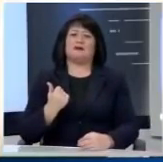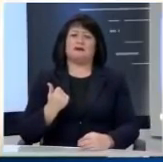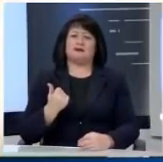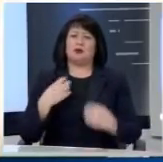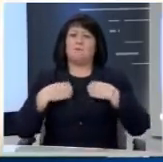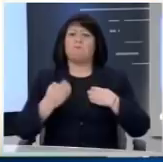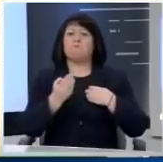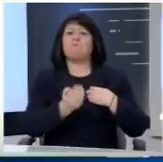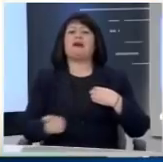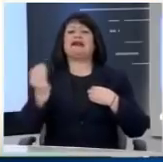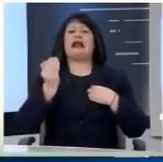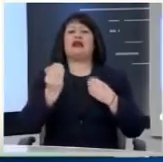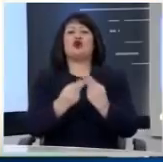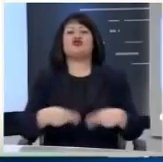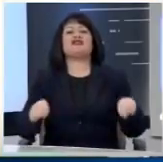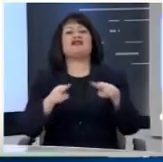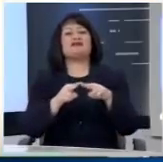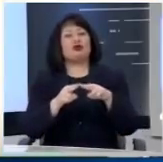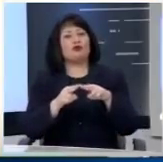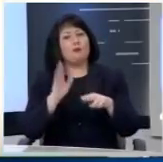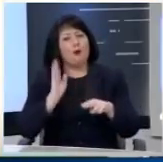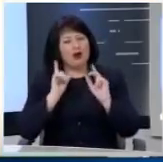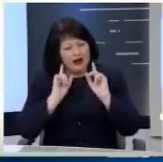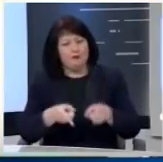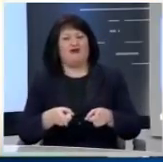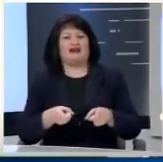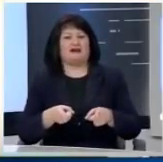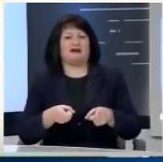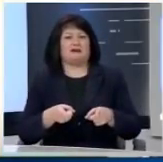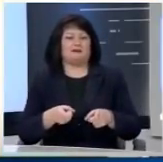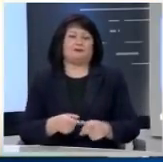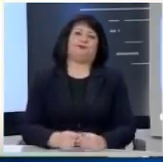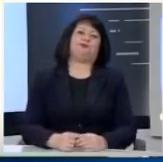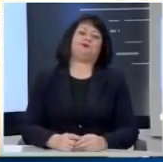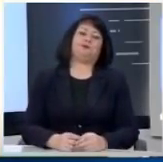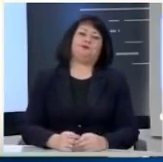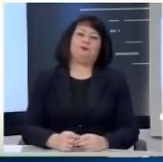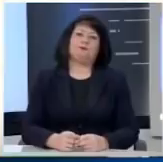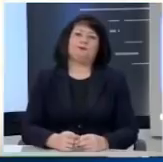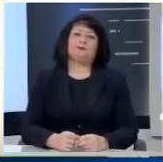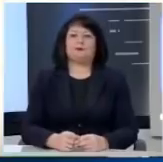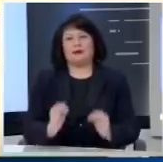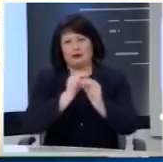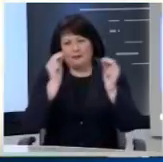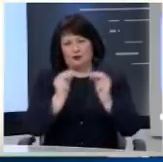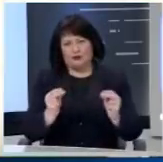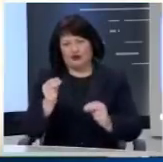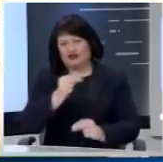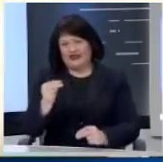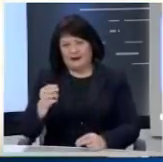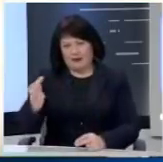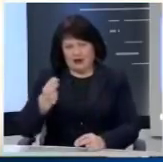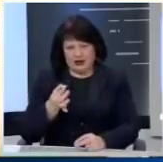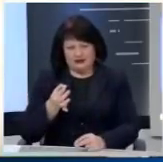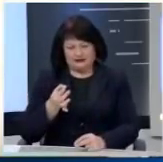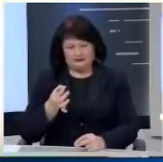απόφαση. Με την πρωτοβουλία του Πριτάνεως. Άρα λοιπόν, όταν ανοίγεται ένα ζήτημα και το θέτεται